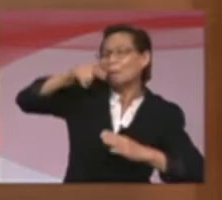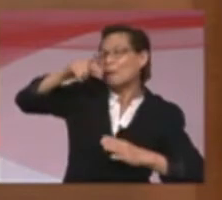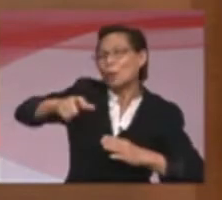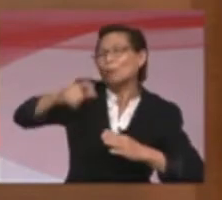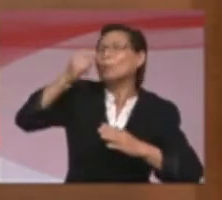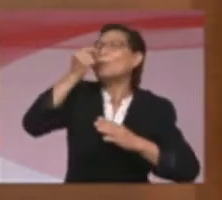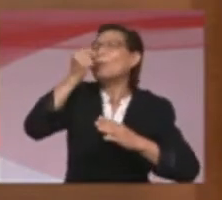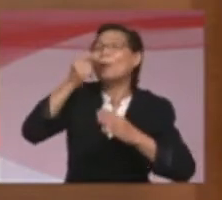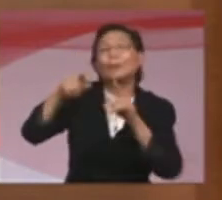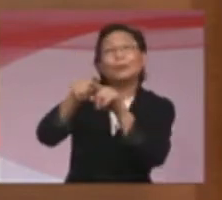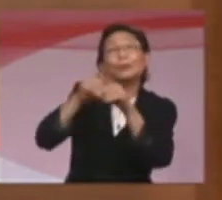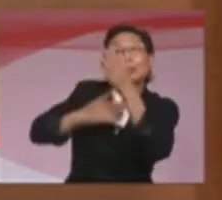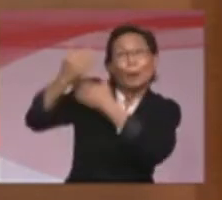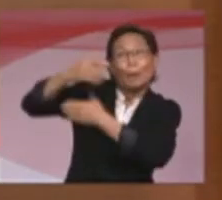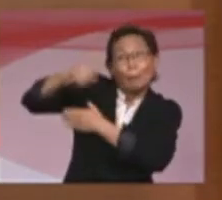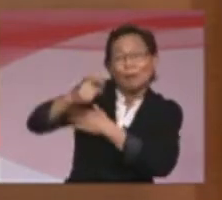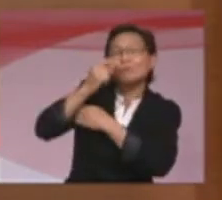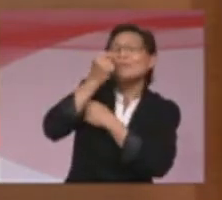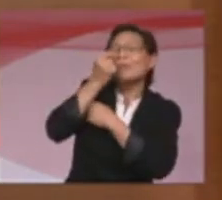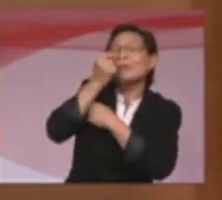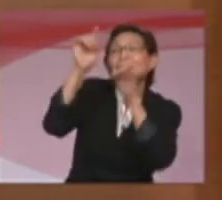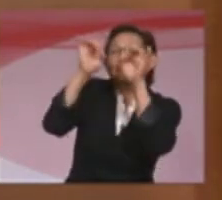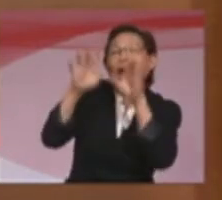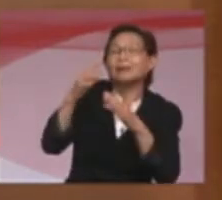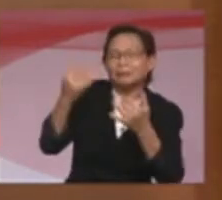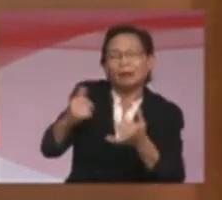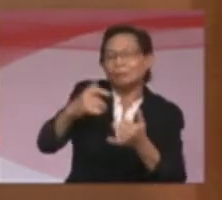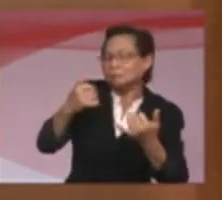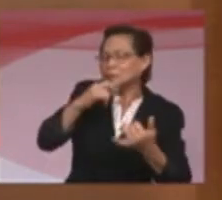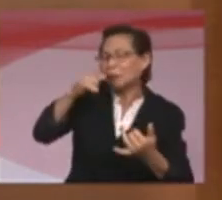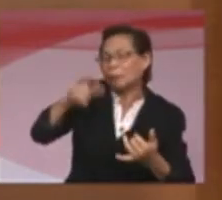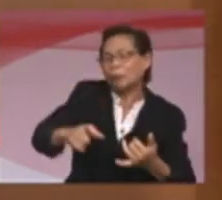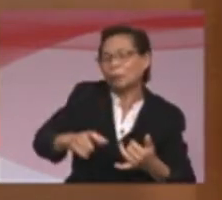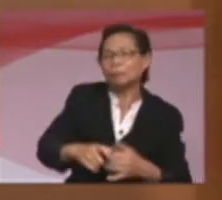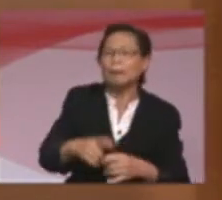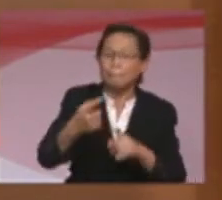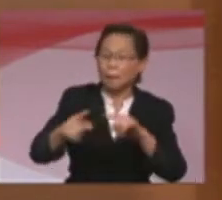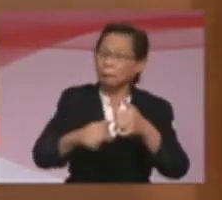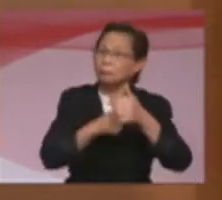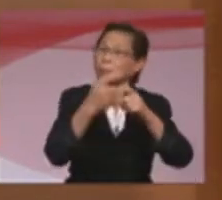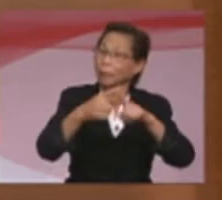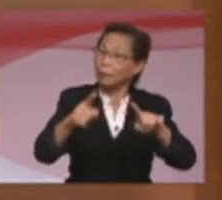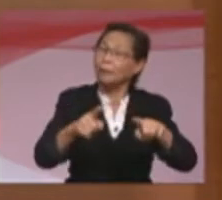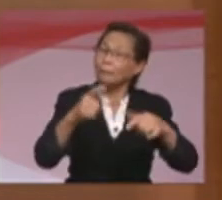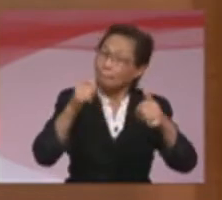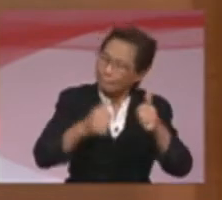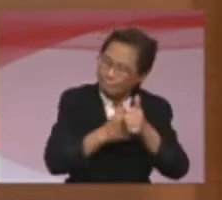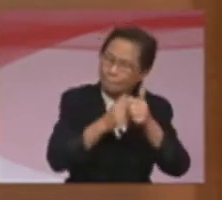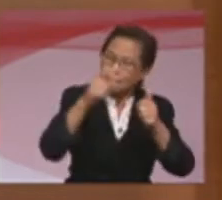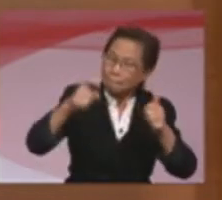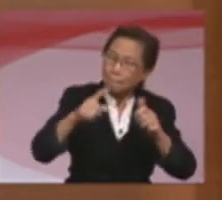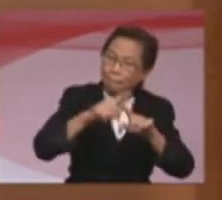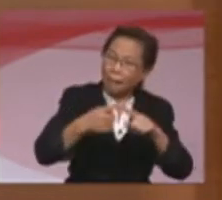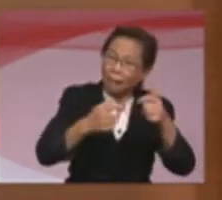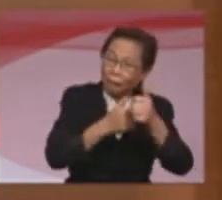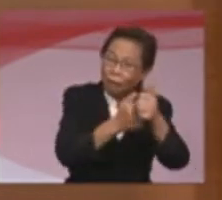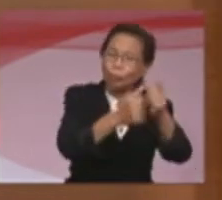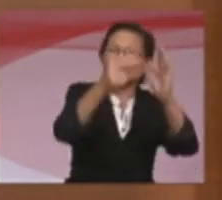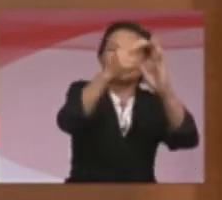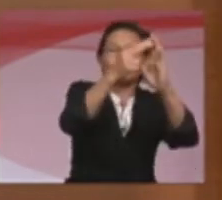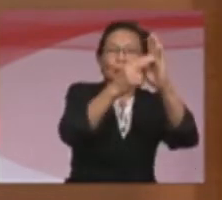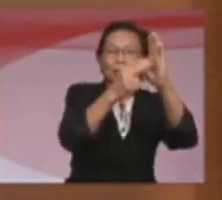tanah air seperti dulu. Walau bagaimanapun, ianya masih tertakluk kepada peraturan di